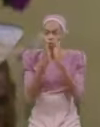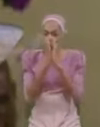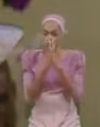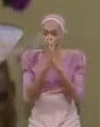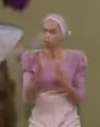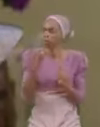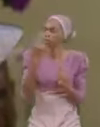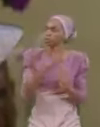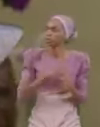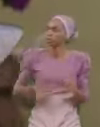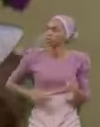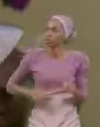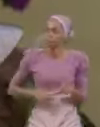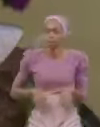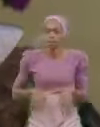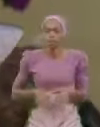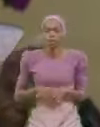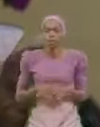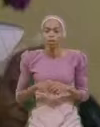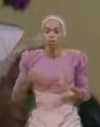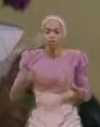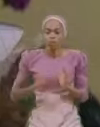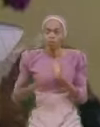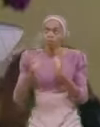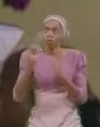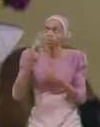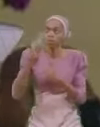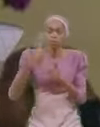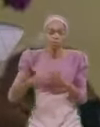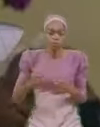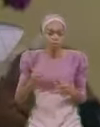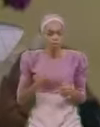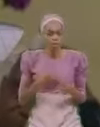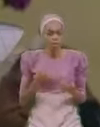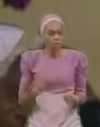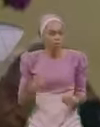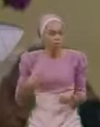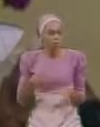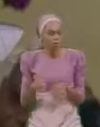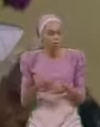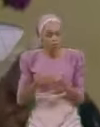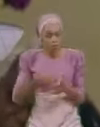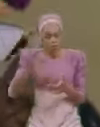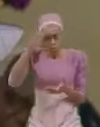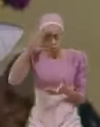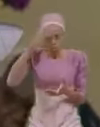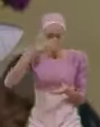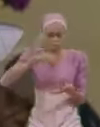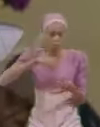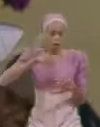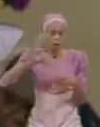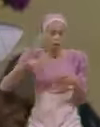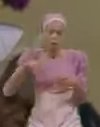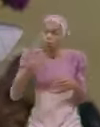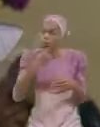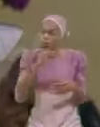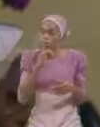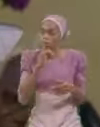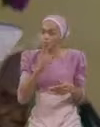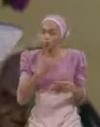cachées vu ce que c'est que le bon voisinage et ce que Dieu espère de nous les péchés sont battus dépouillés